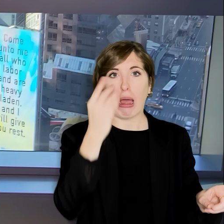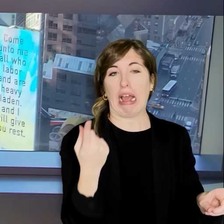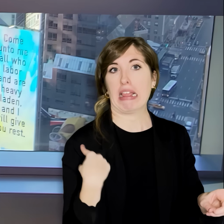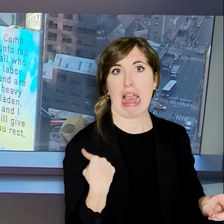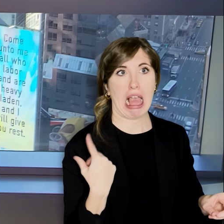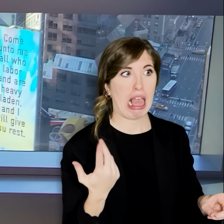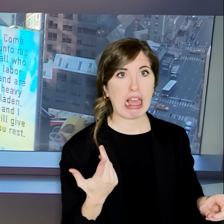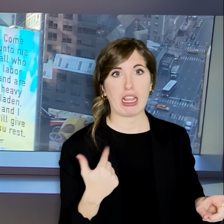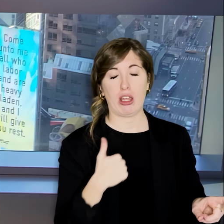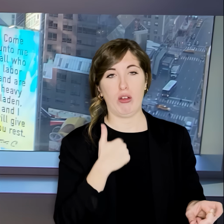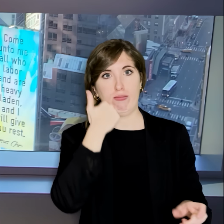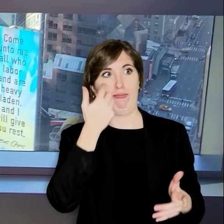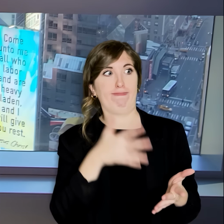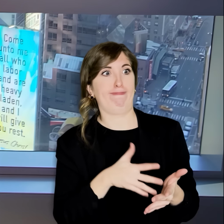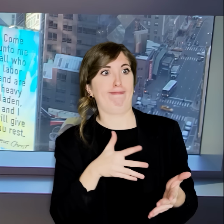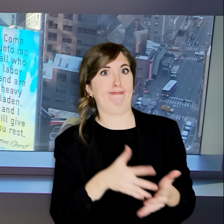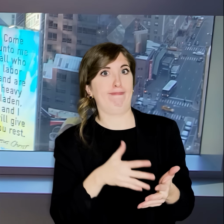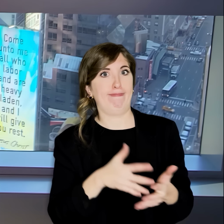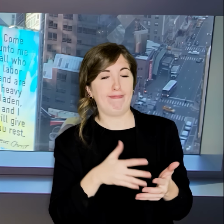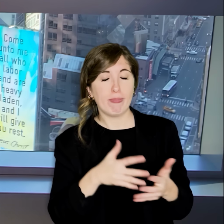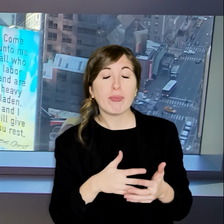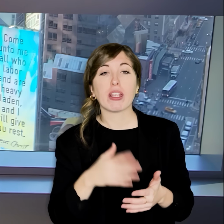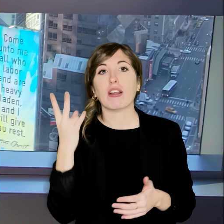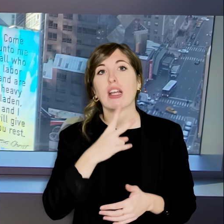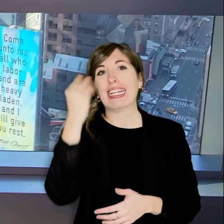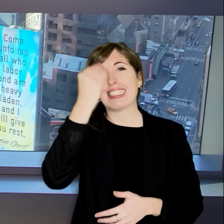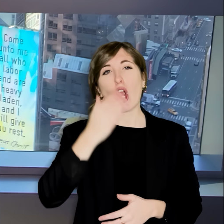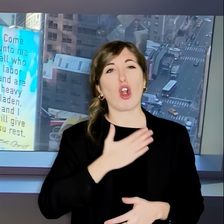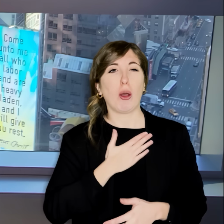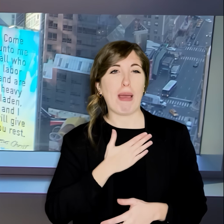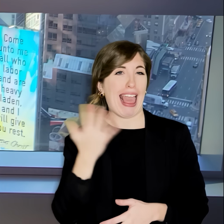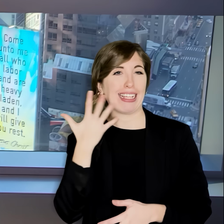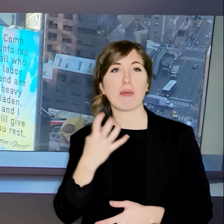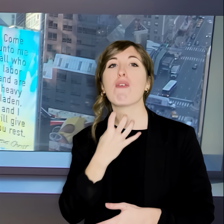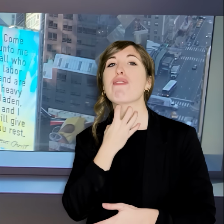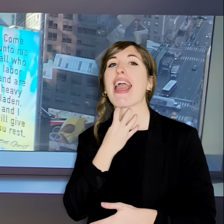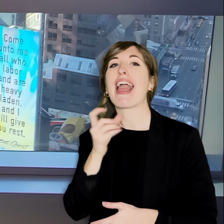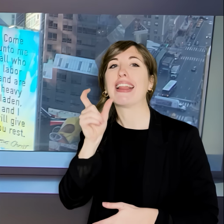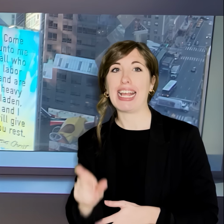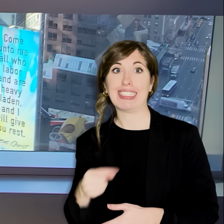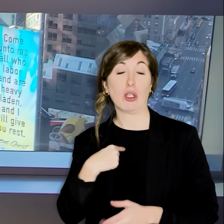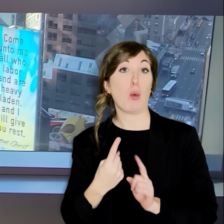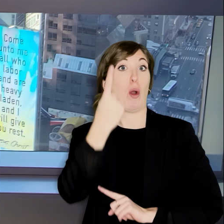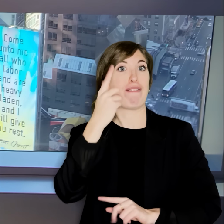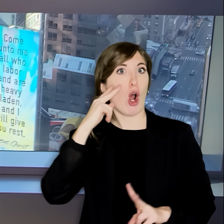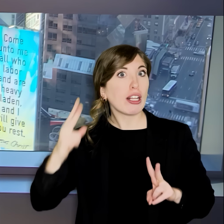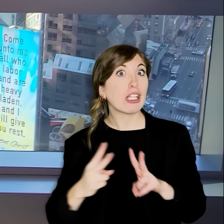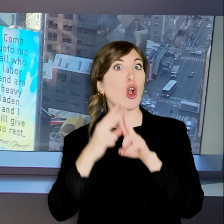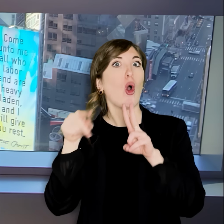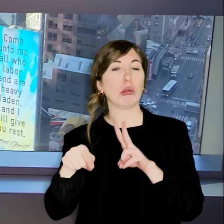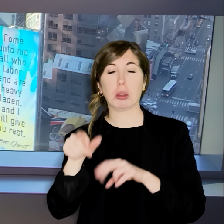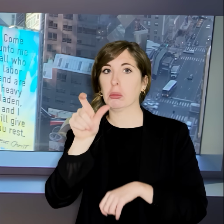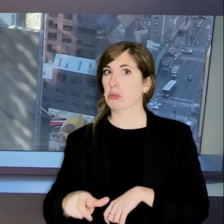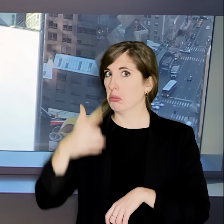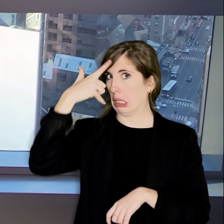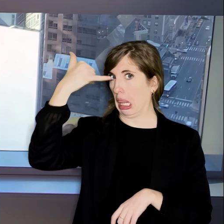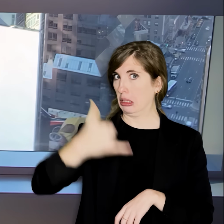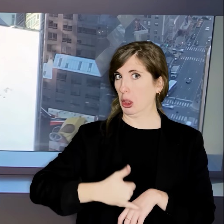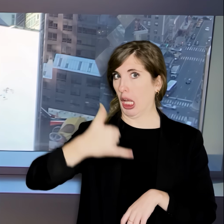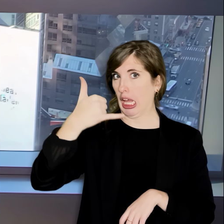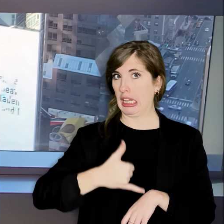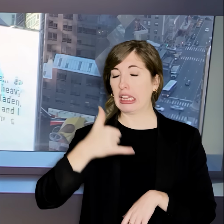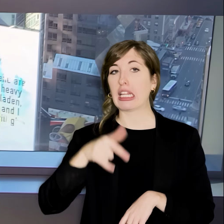quasi in imbarazzo eh Secondo me ho nominato Fedez io l'ho incrociato una volta è una persona molto intelligente giorno